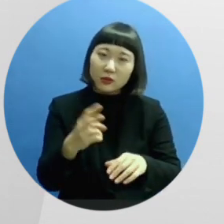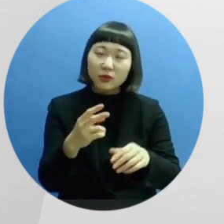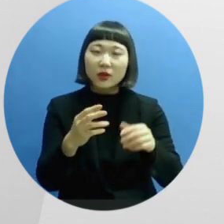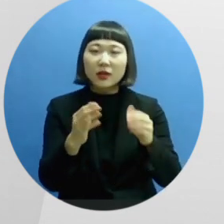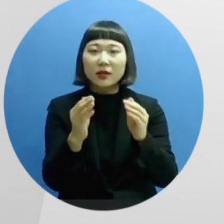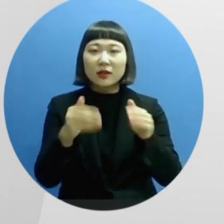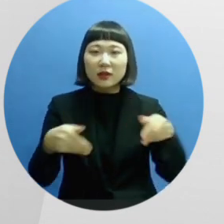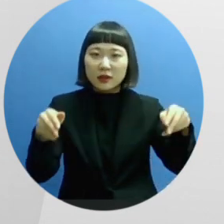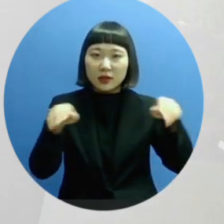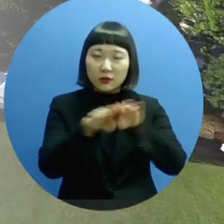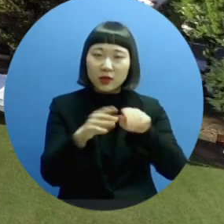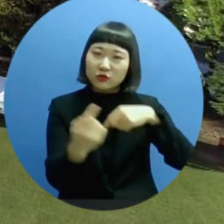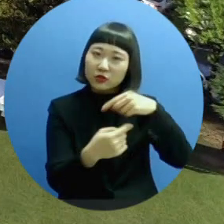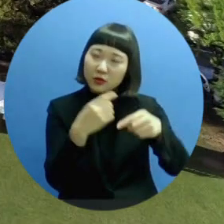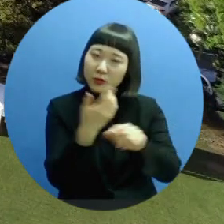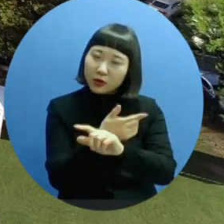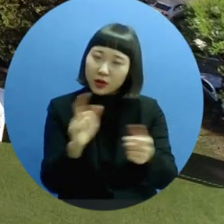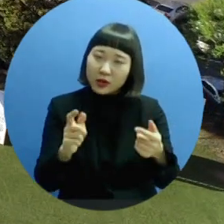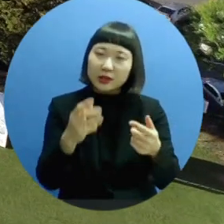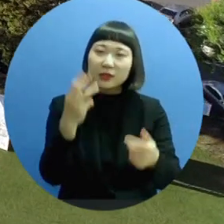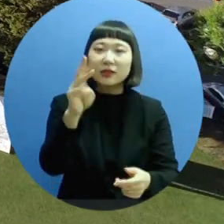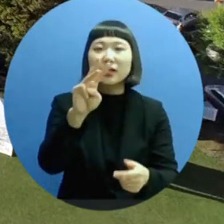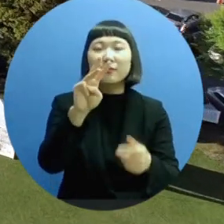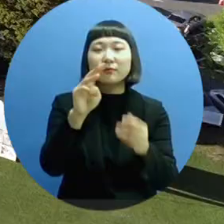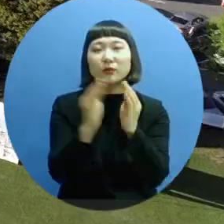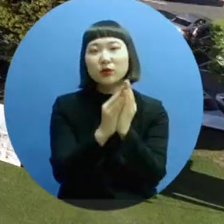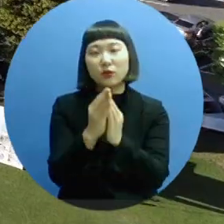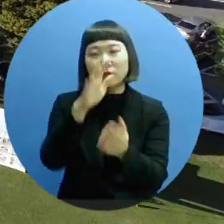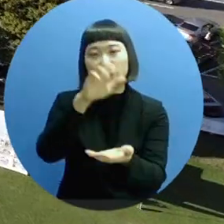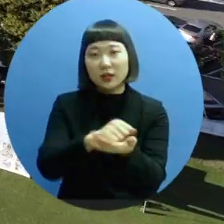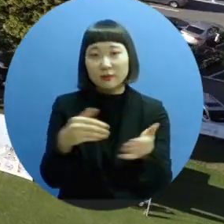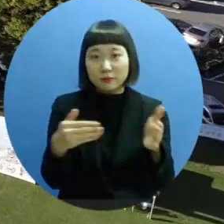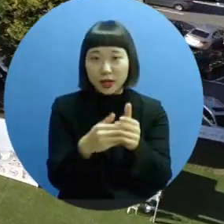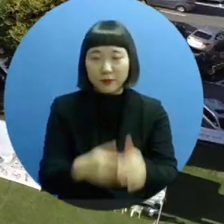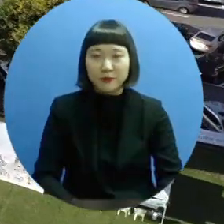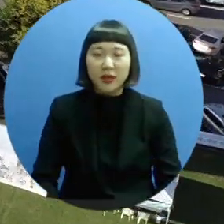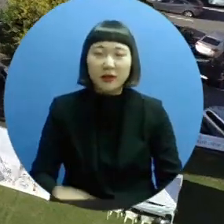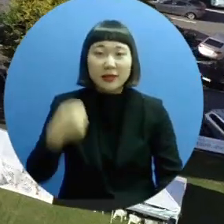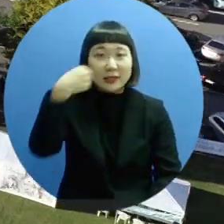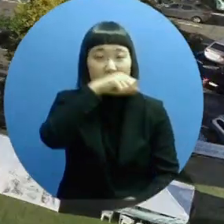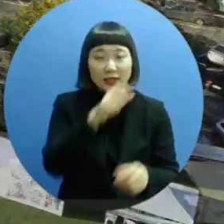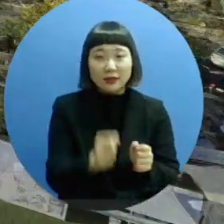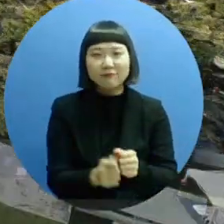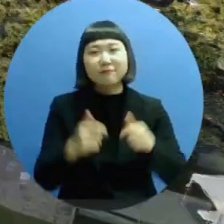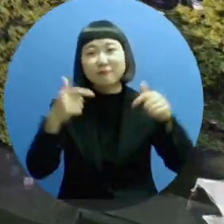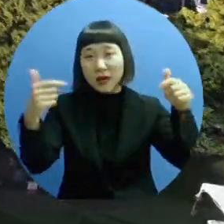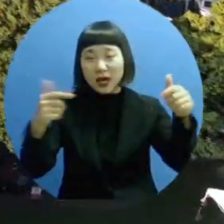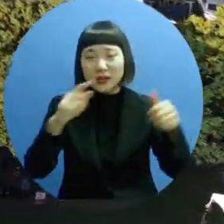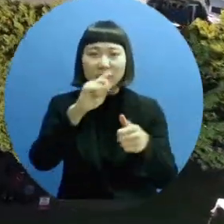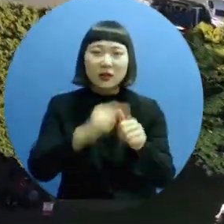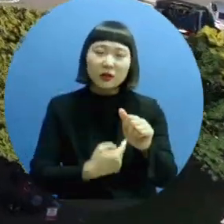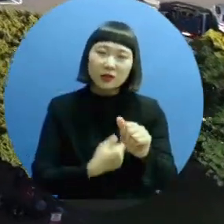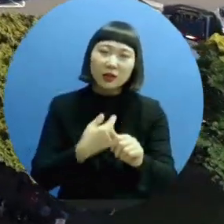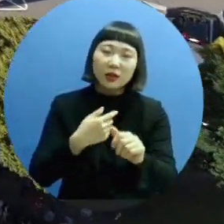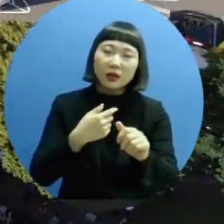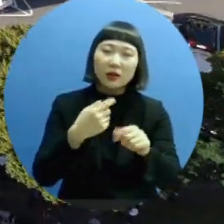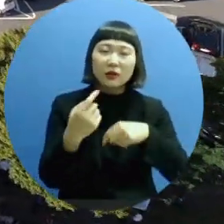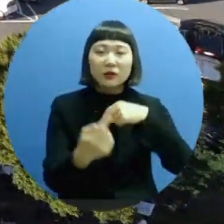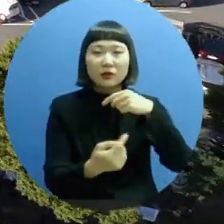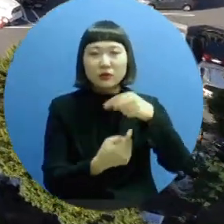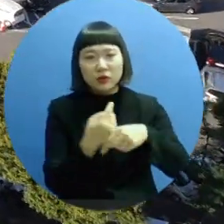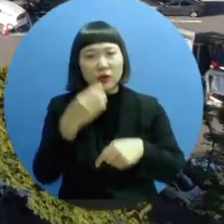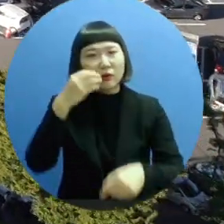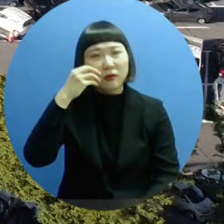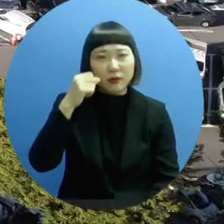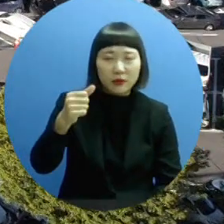원을 편성했습니다. 예산이 증가하는 만큼 효율적이고 계획적인 예산 편성과 집행이